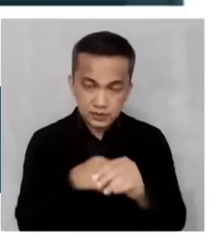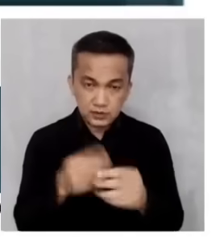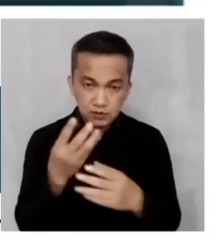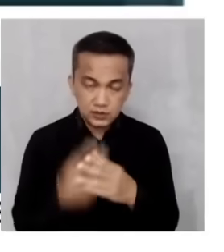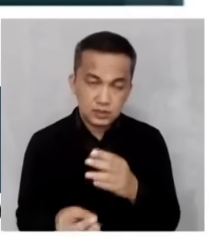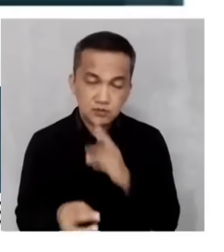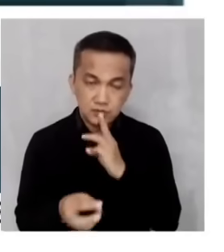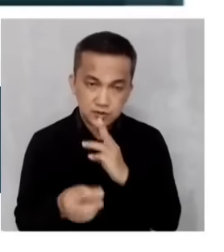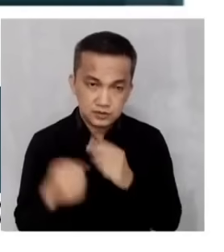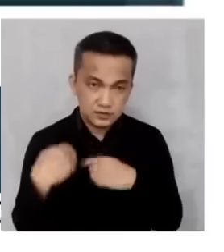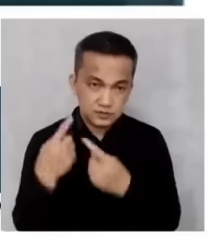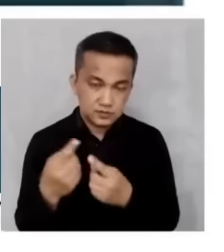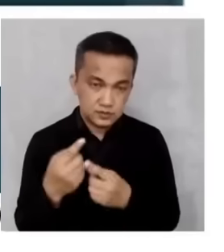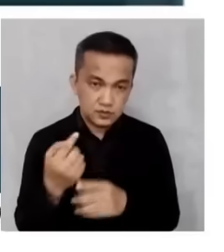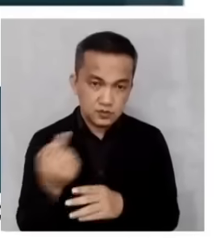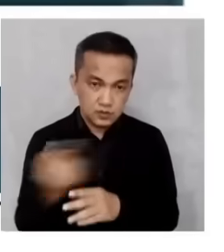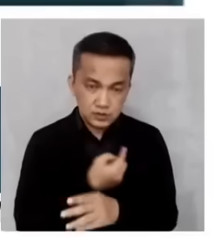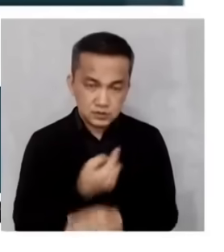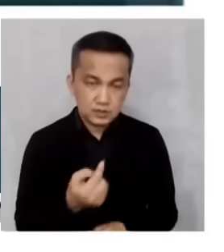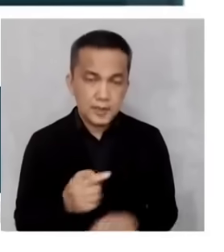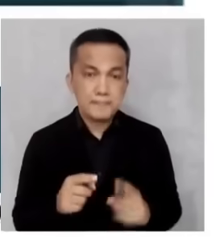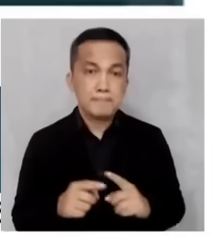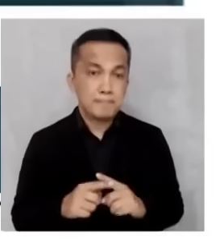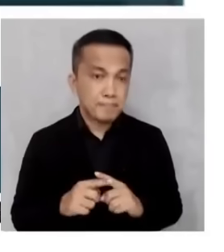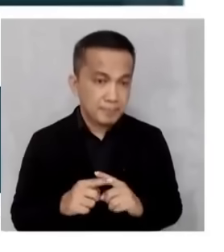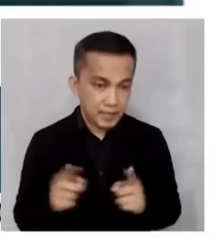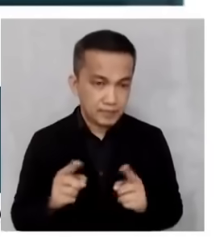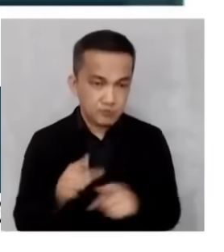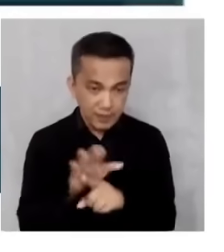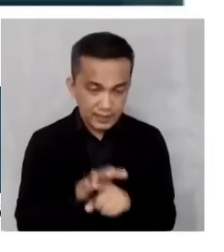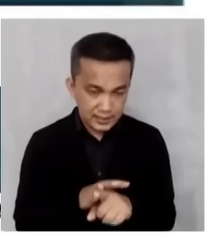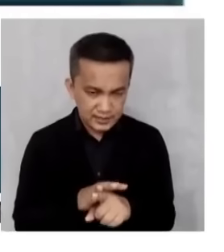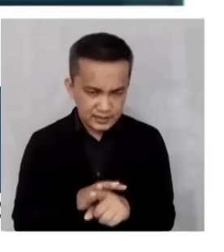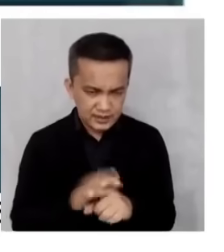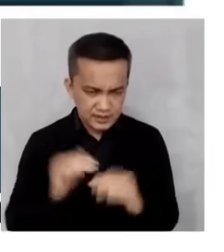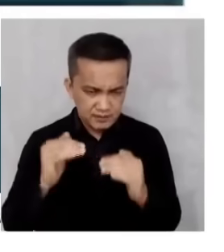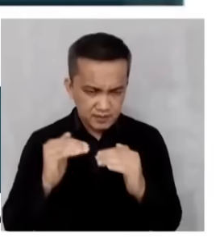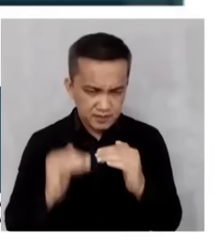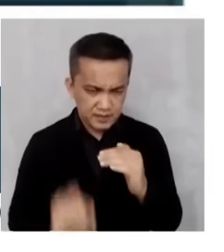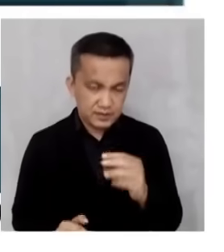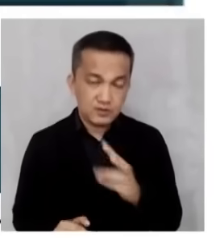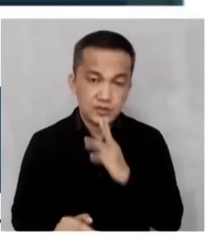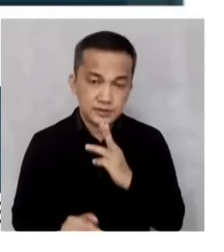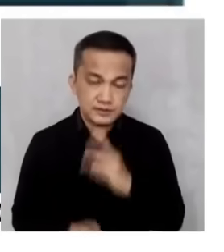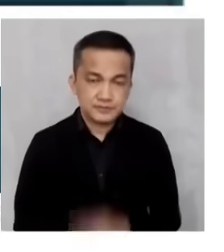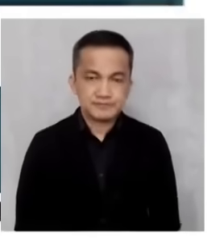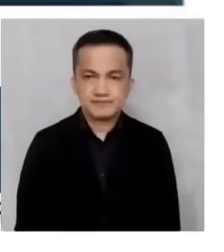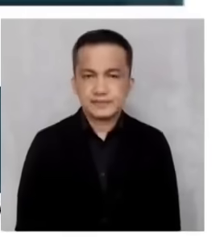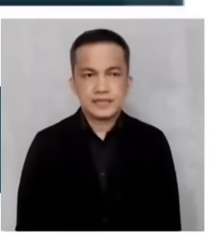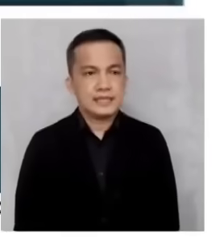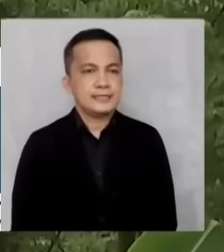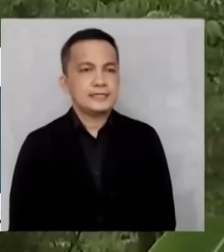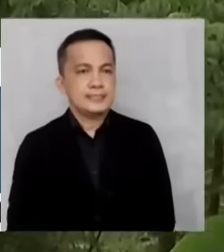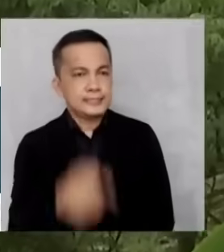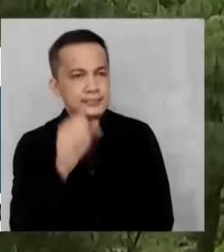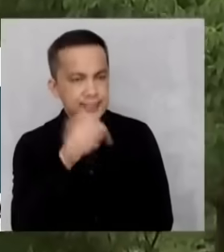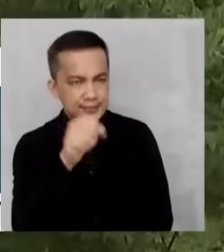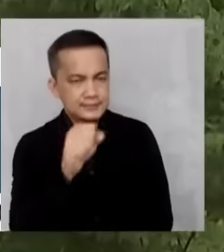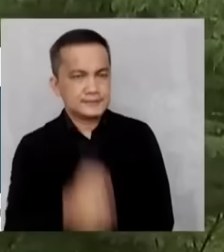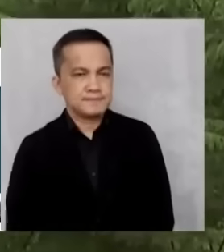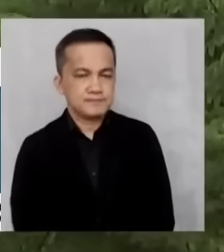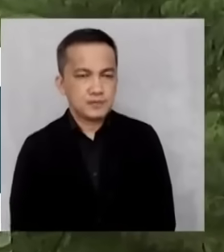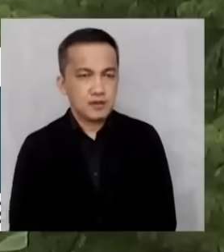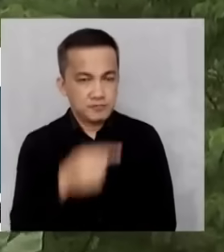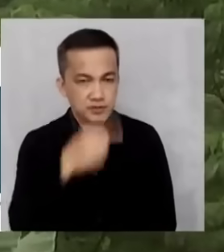in the past weeks, pero bumagal ang pagbaba ng tubig. Yes, ma'am. Dahil nga ito sa mga pag-ulan